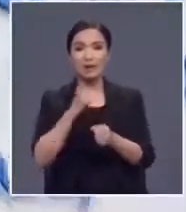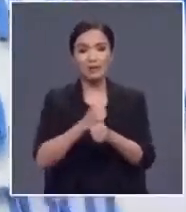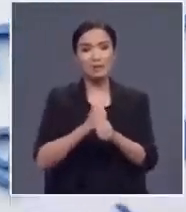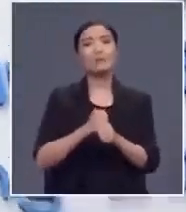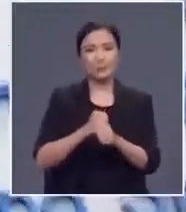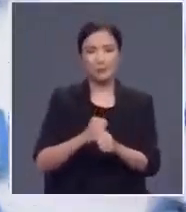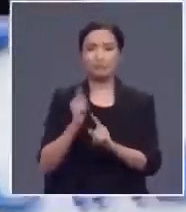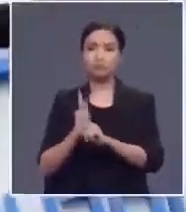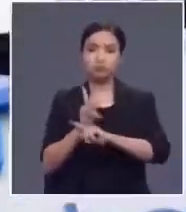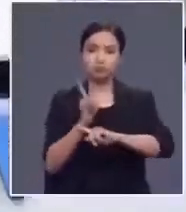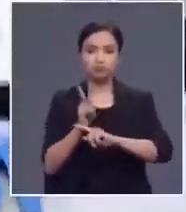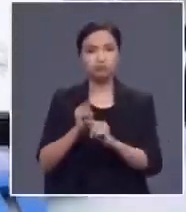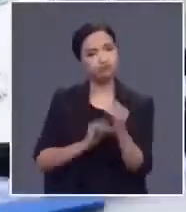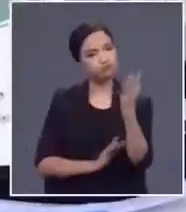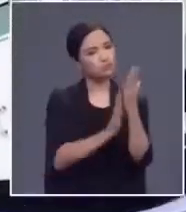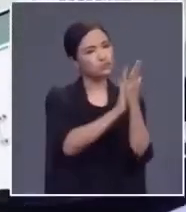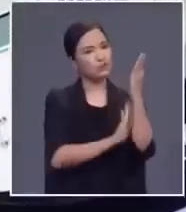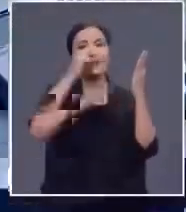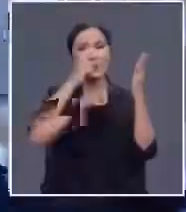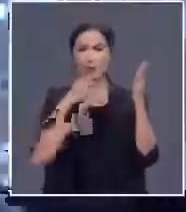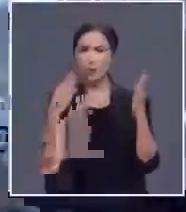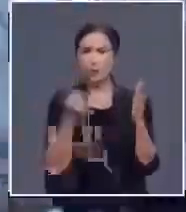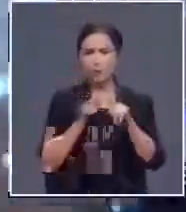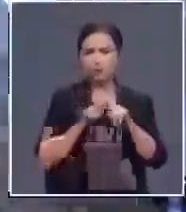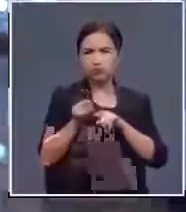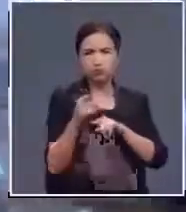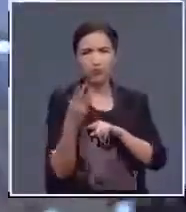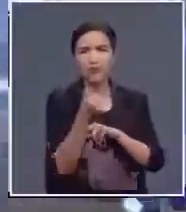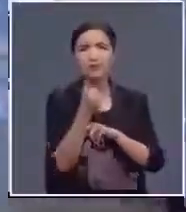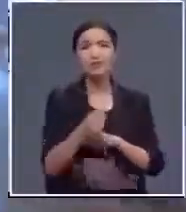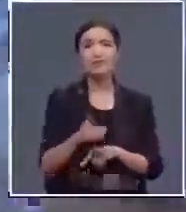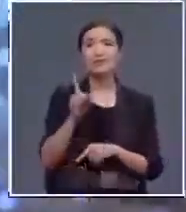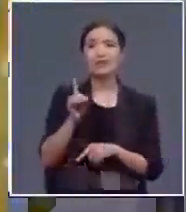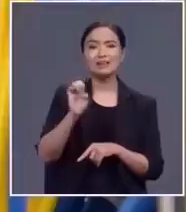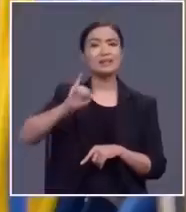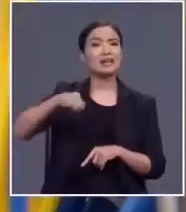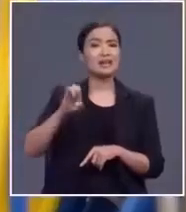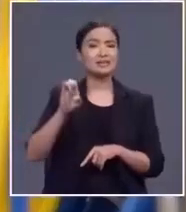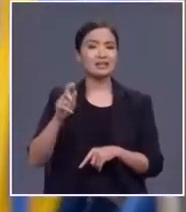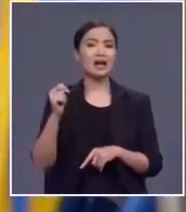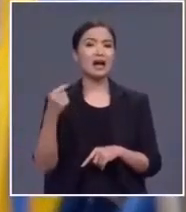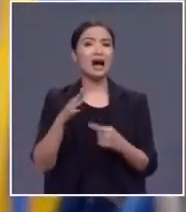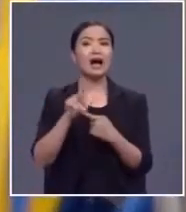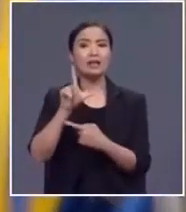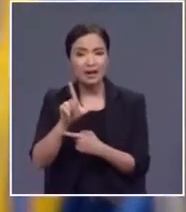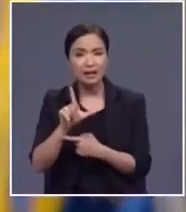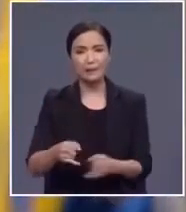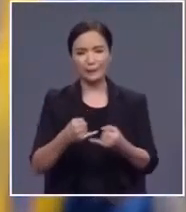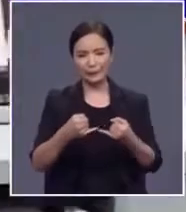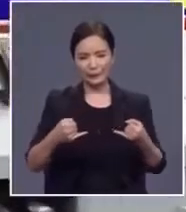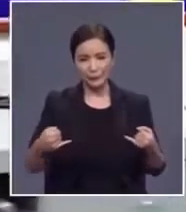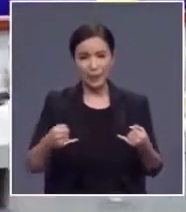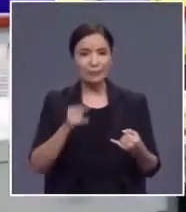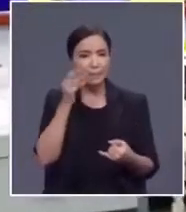ตความเร็วสูงของประเทศที่เป็นถนนดิจิทัลผ่านระบบเคเบิลใหญ่แก้วนำแสงไปยังหมู่บ้านทั่วประเท